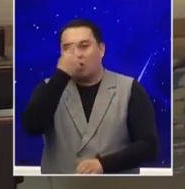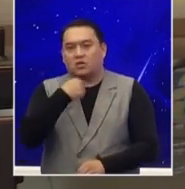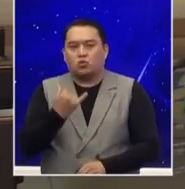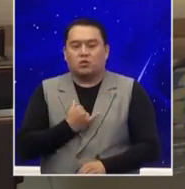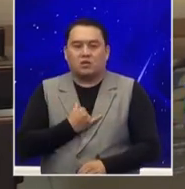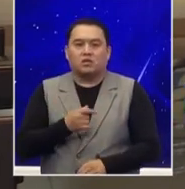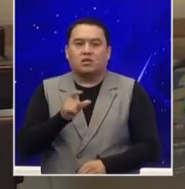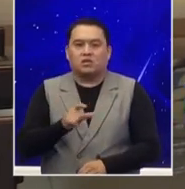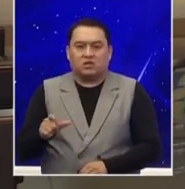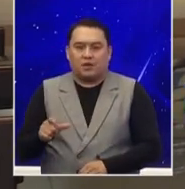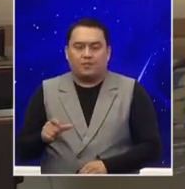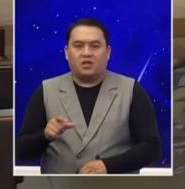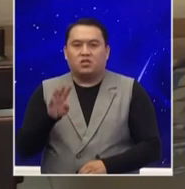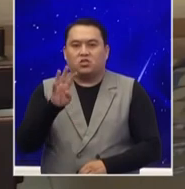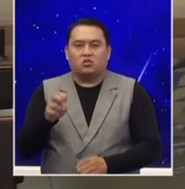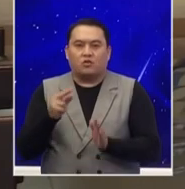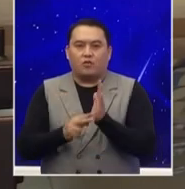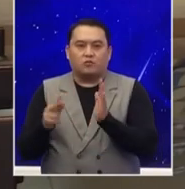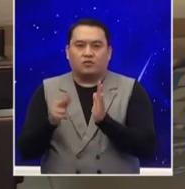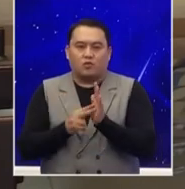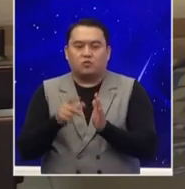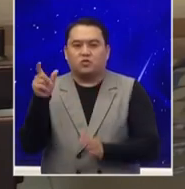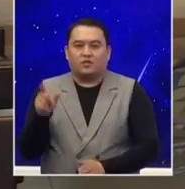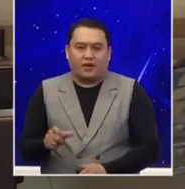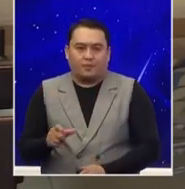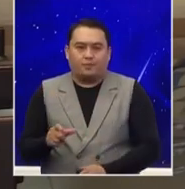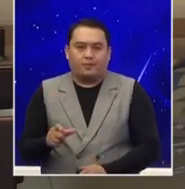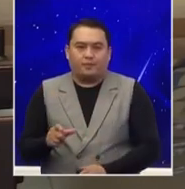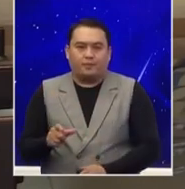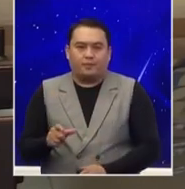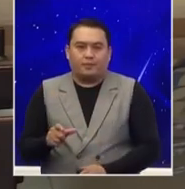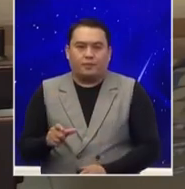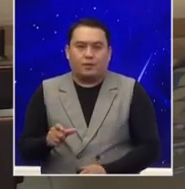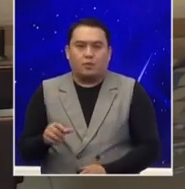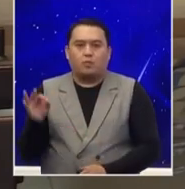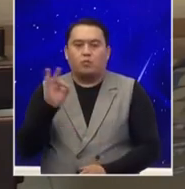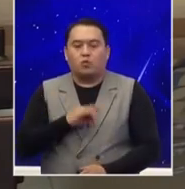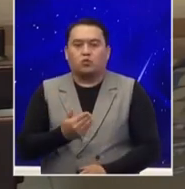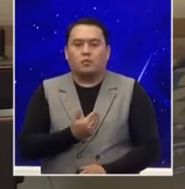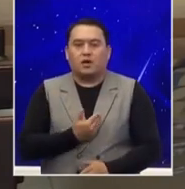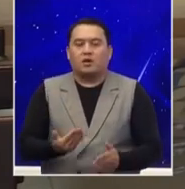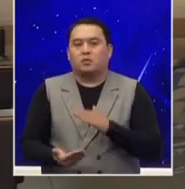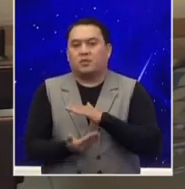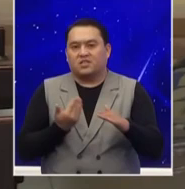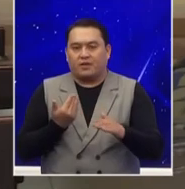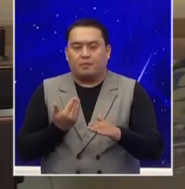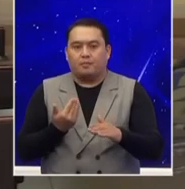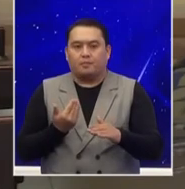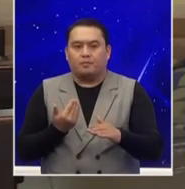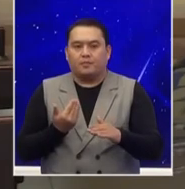области составляет четыреста восемьдесят восемь тысяч человек то есть пользуясь случаем мы призываем